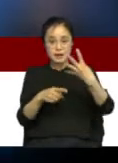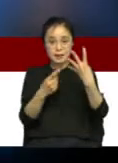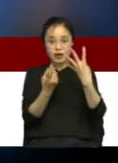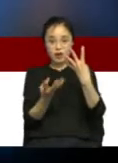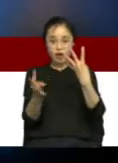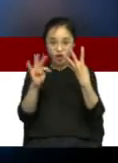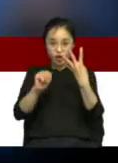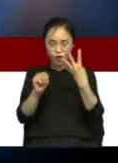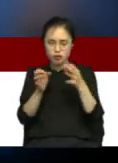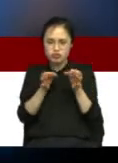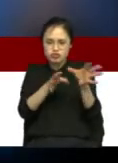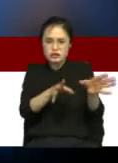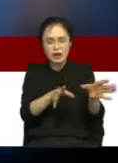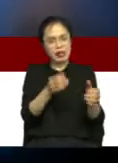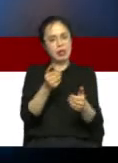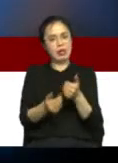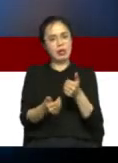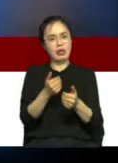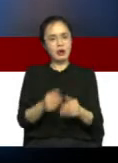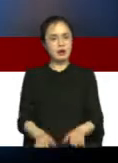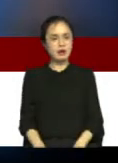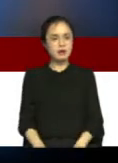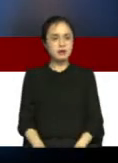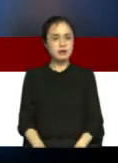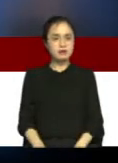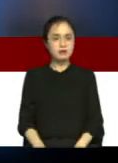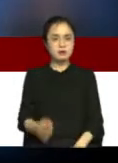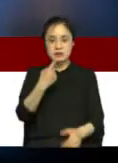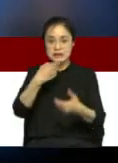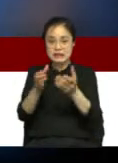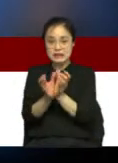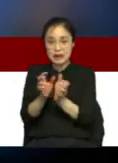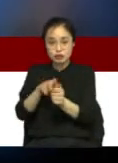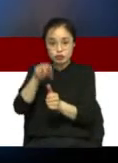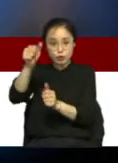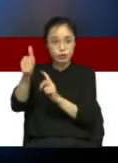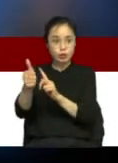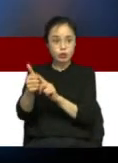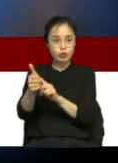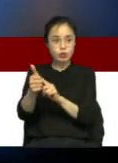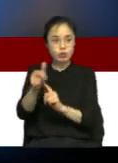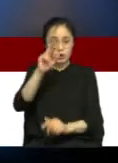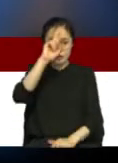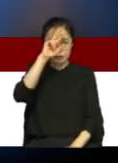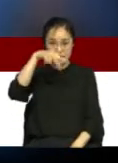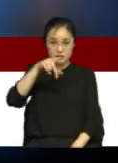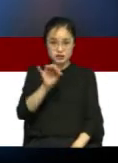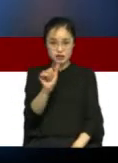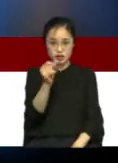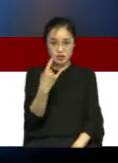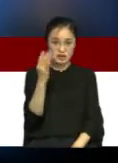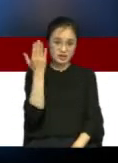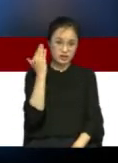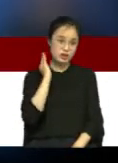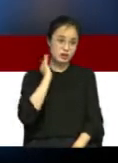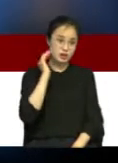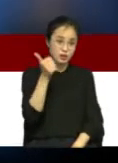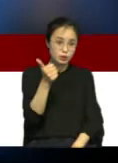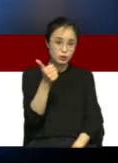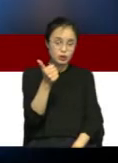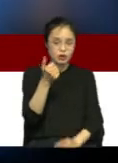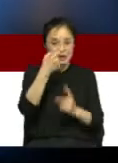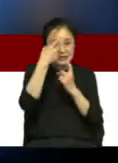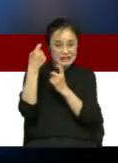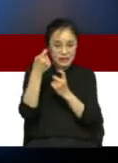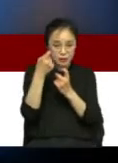가옥과 관련해 연계해서 기념 전시실을 만들겠다고 하는 것 때문에 많은 시민단체와 언론의 비판에 직면하지 않았습니까? 각가지